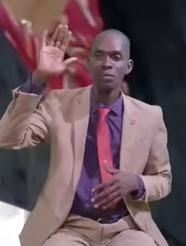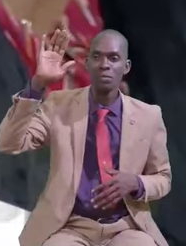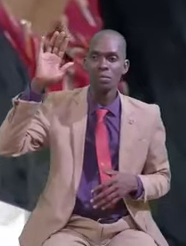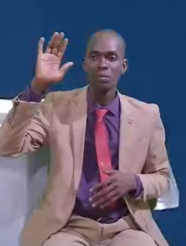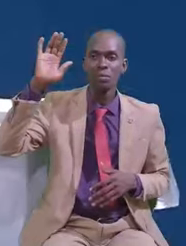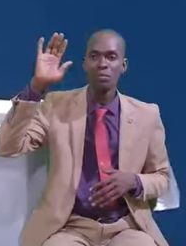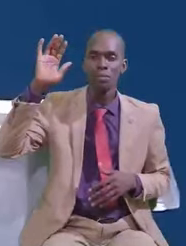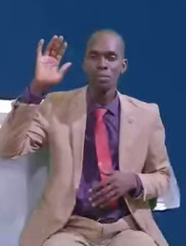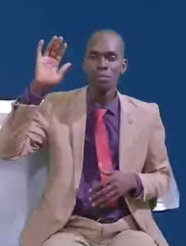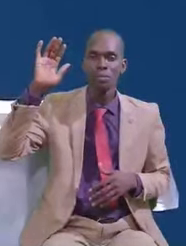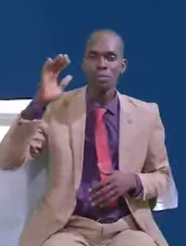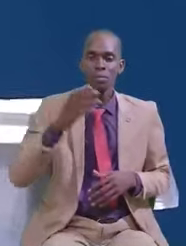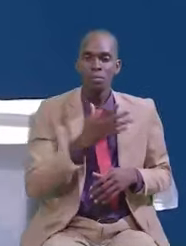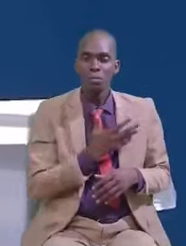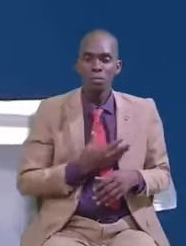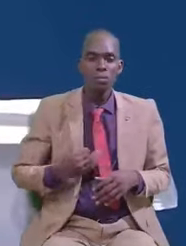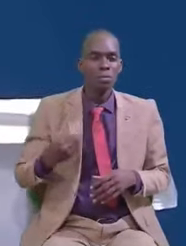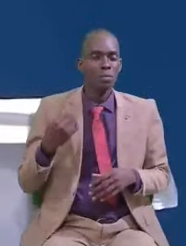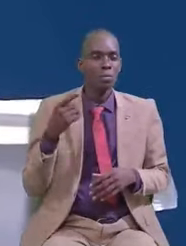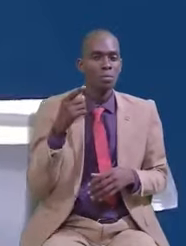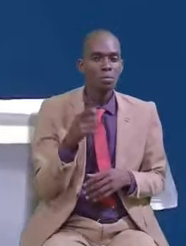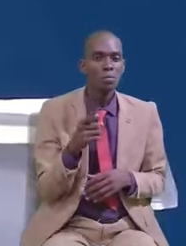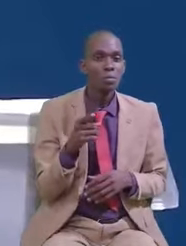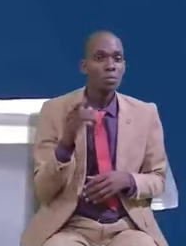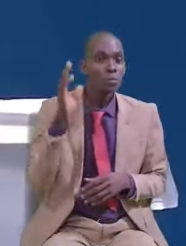Et c'est entre vous et le Dieu Tout-Puissant.